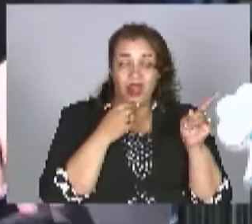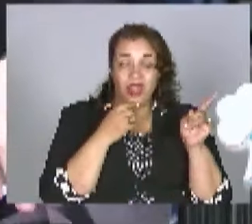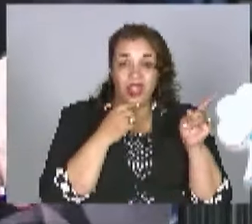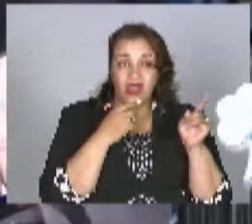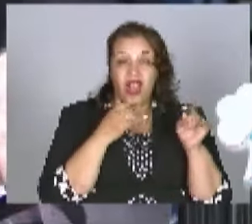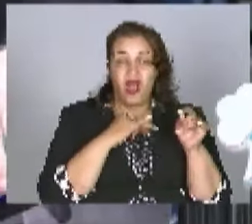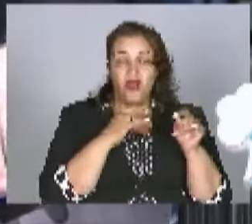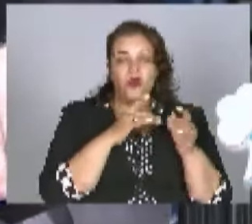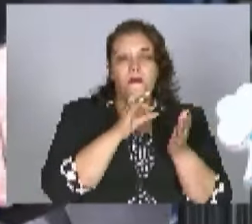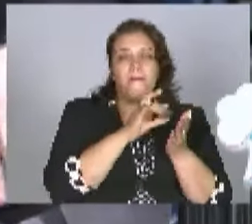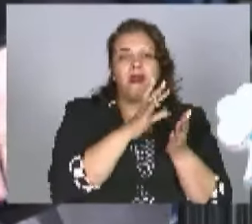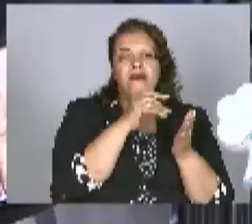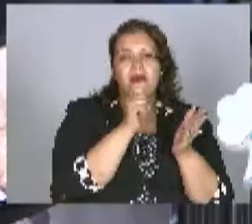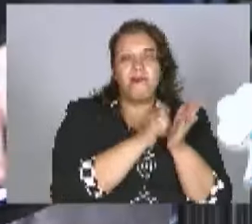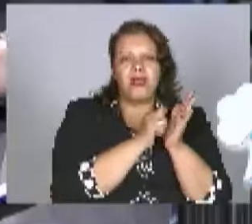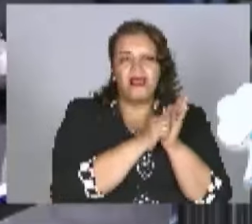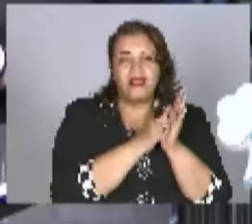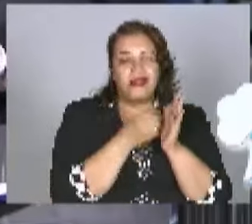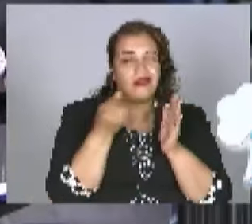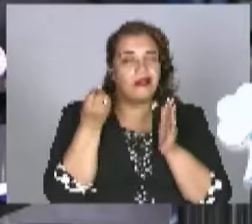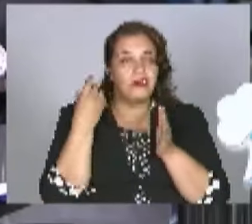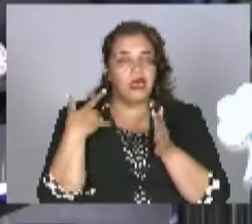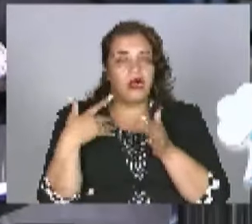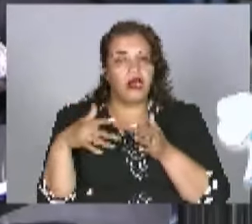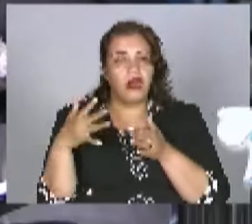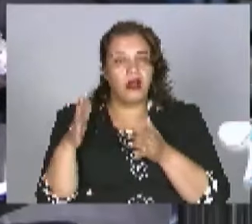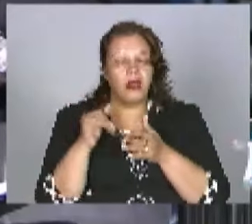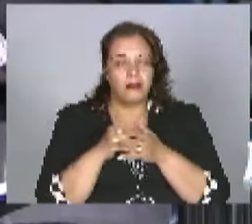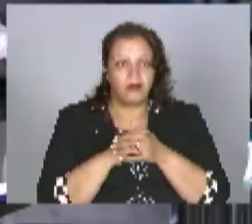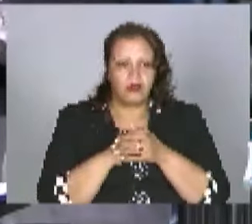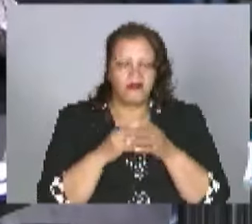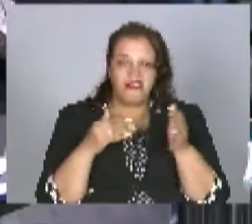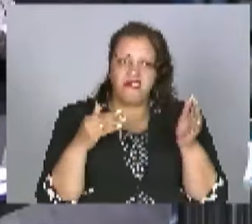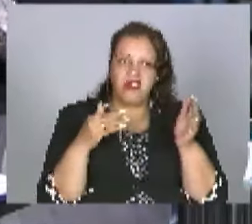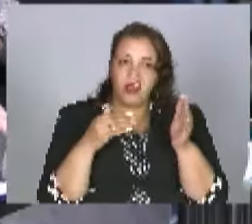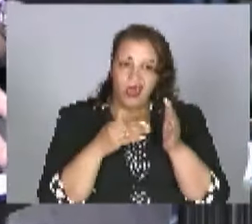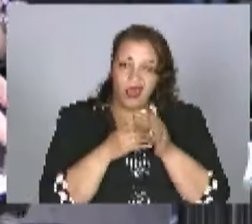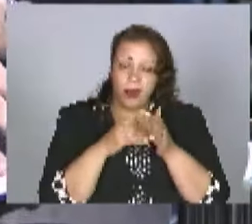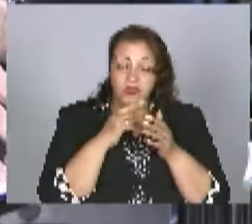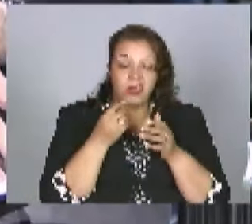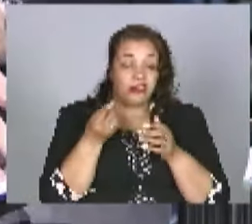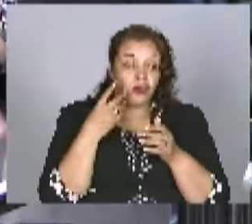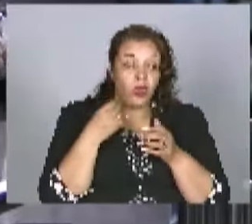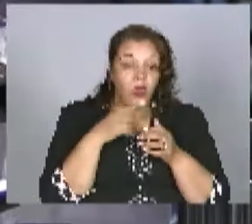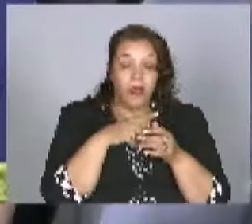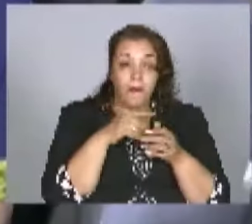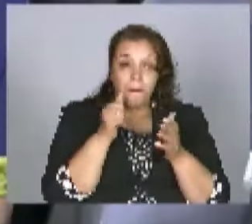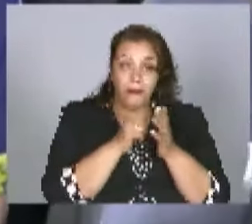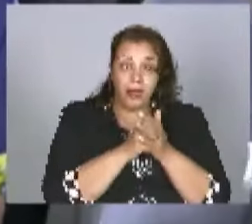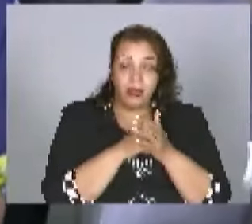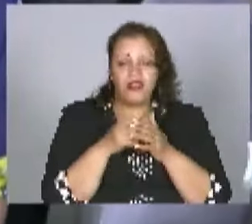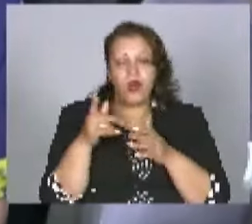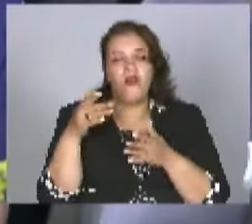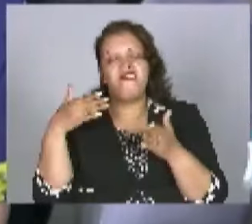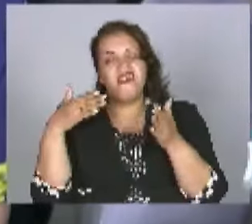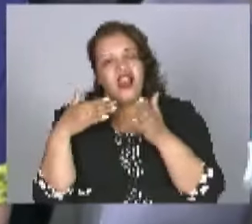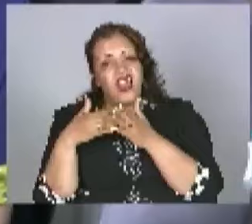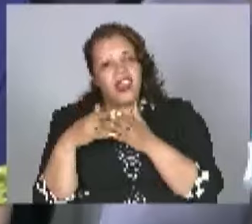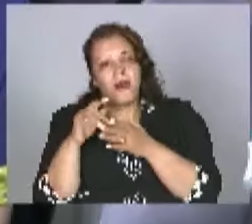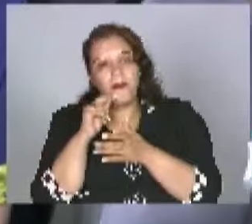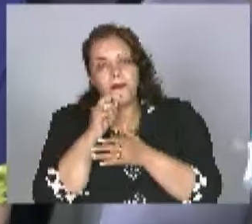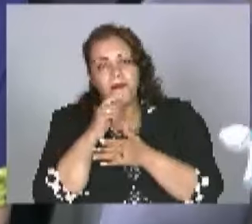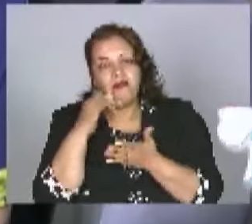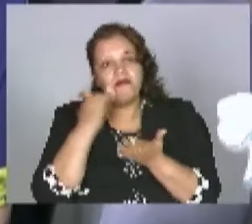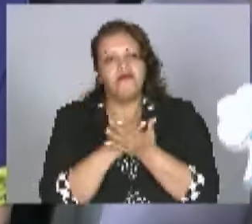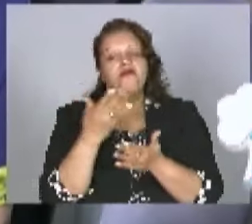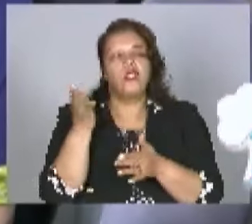هتبقى حتى ما قبل الزواج ما كانش متسلطه تبقى هي هتبقى متسلطه يعني الست اللي بتشيل مسؤوليات